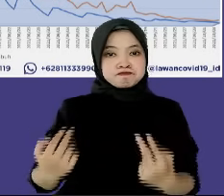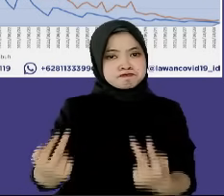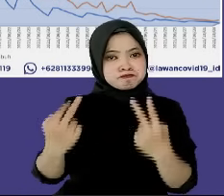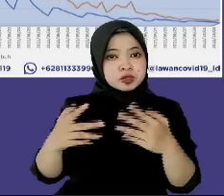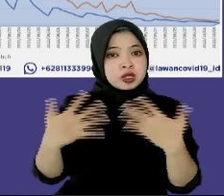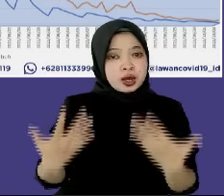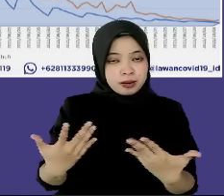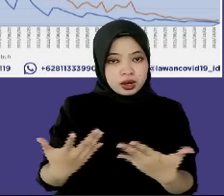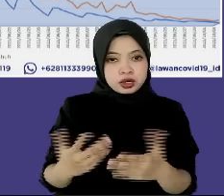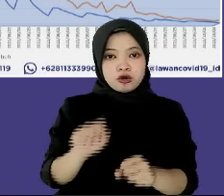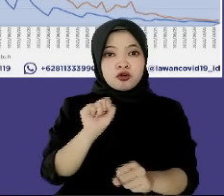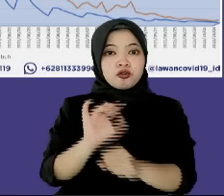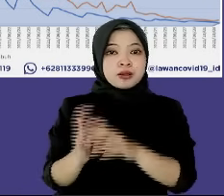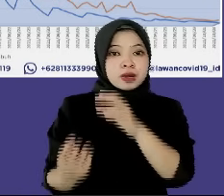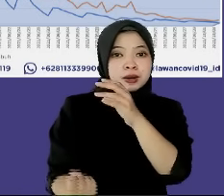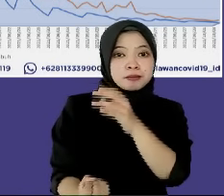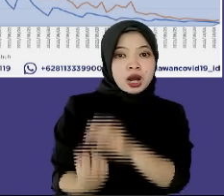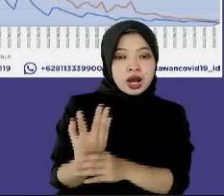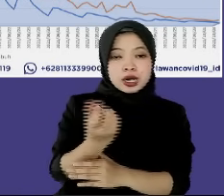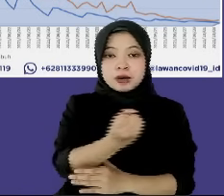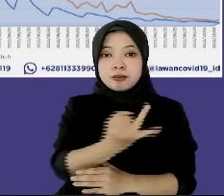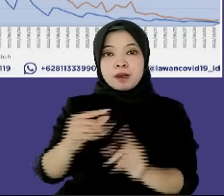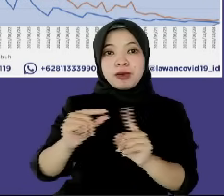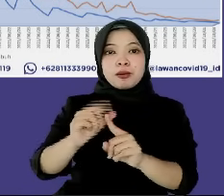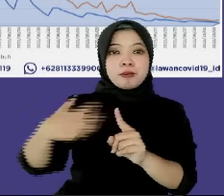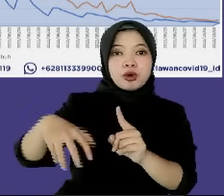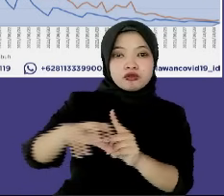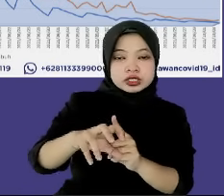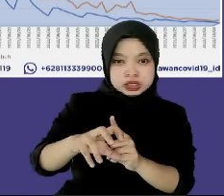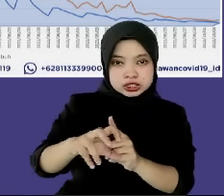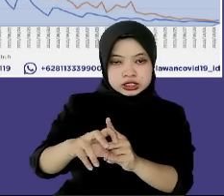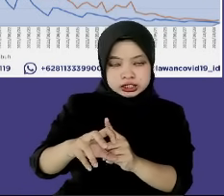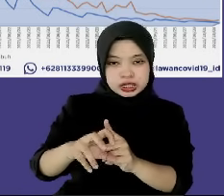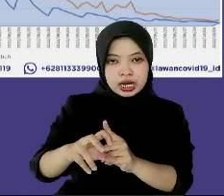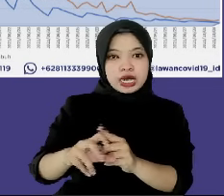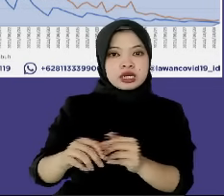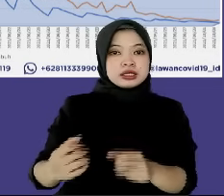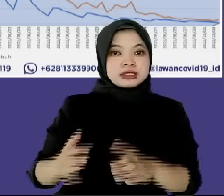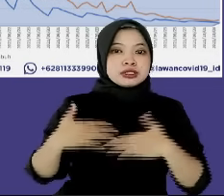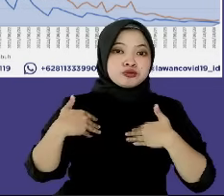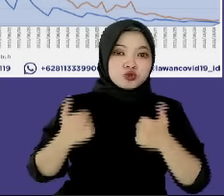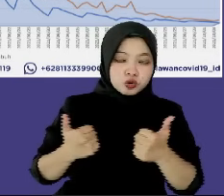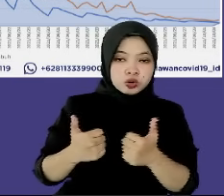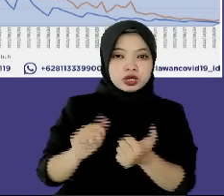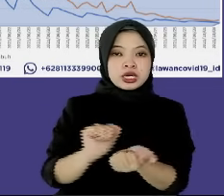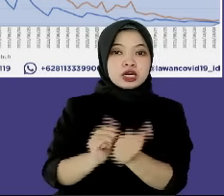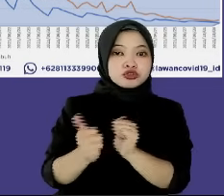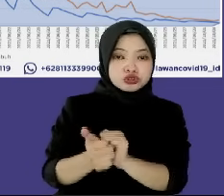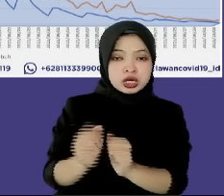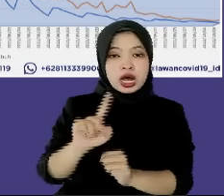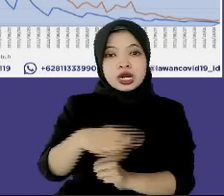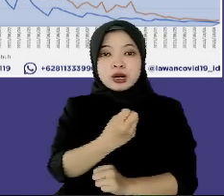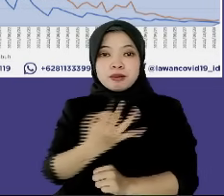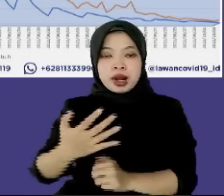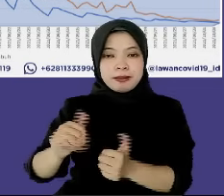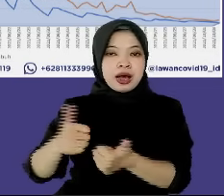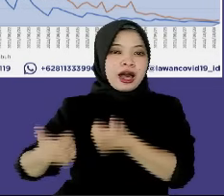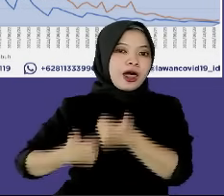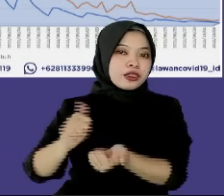akan menyampaikan perkembangan di tingkat provinsi pada kasus positif, kesembuhan, kematian, dan kasus